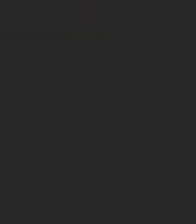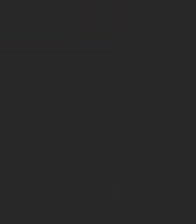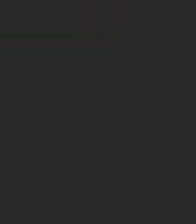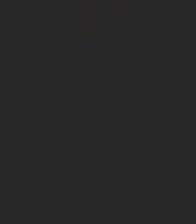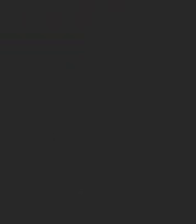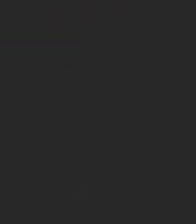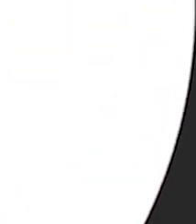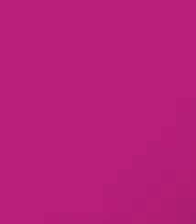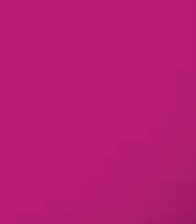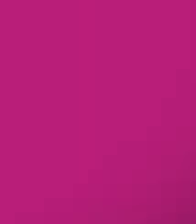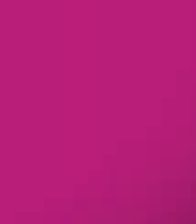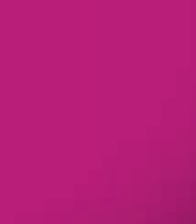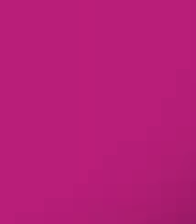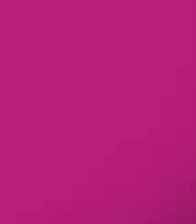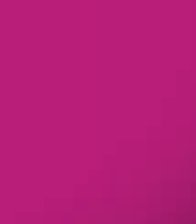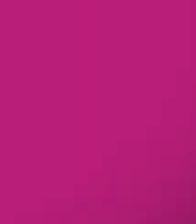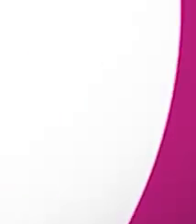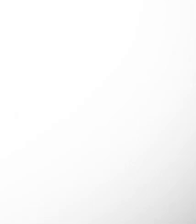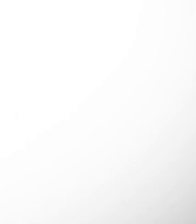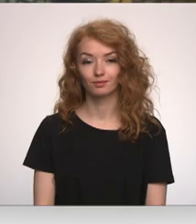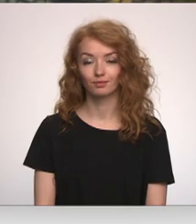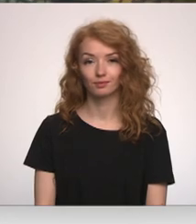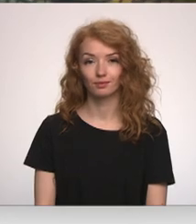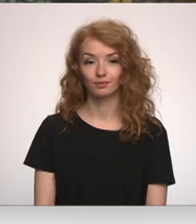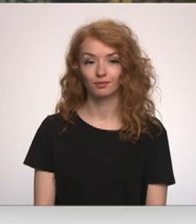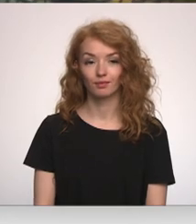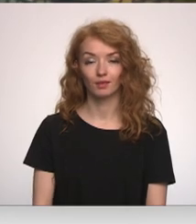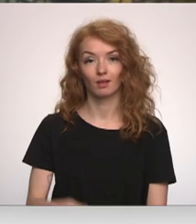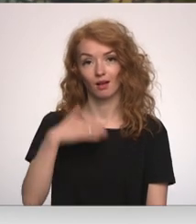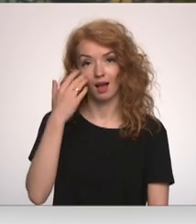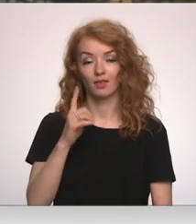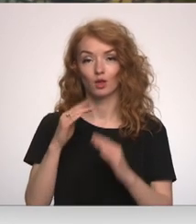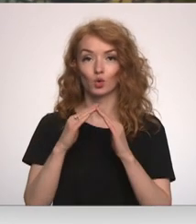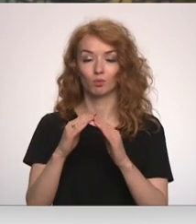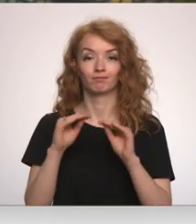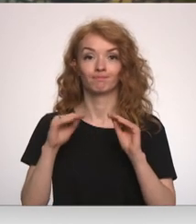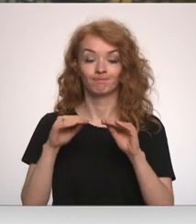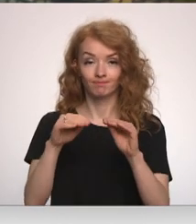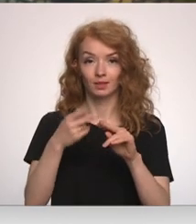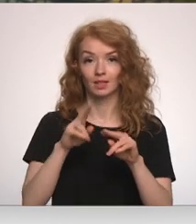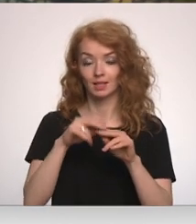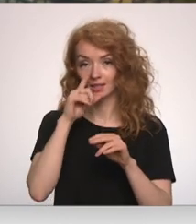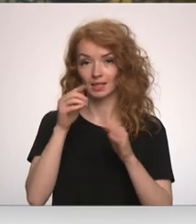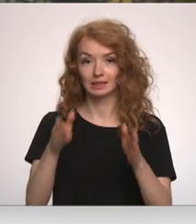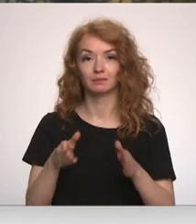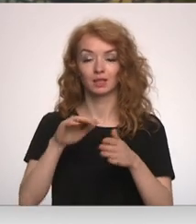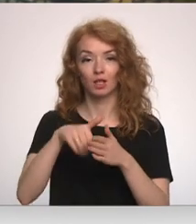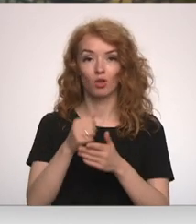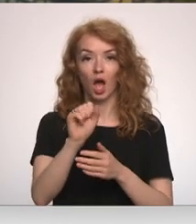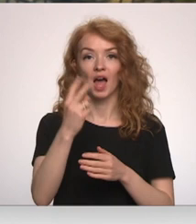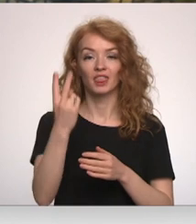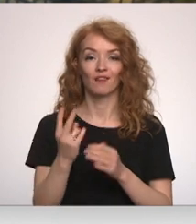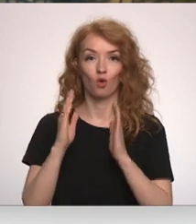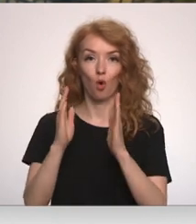Re, viss ēters ir te! Līdz ar spāru vainagu uzlikšanu, Paula Stradiņa slimnīcas jaunā A2